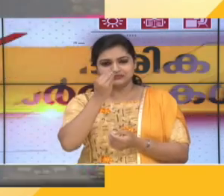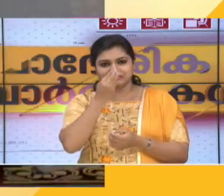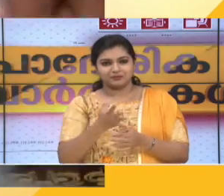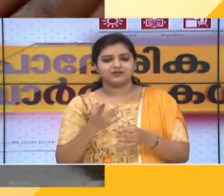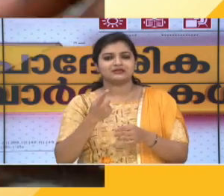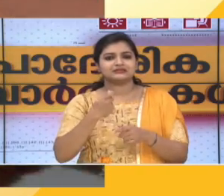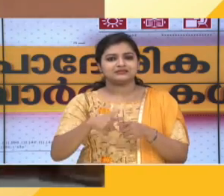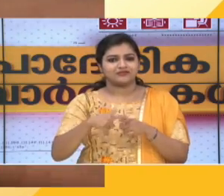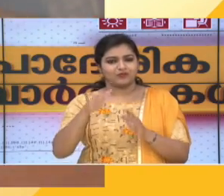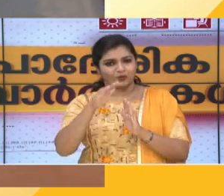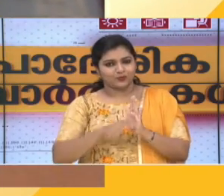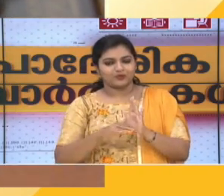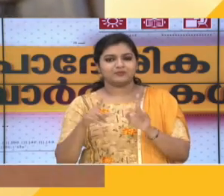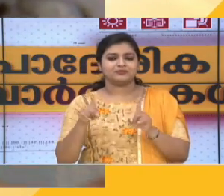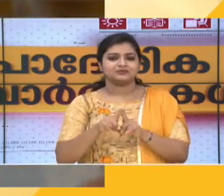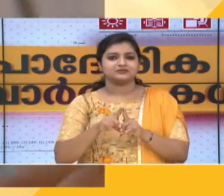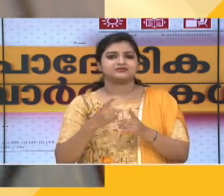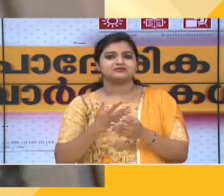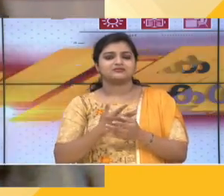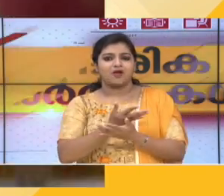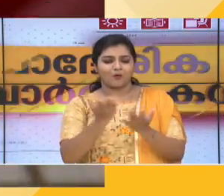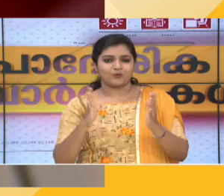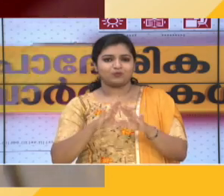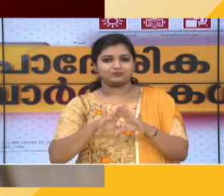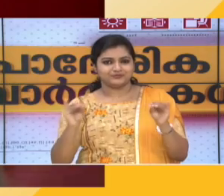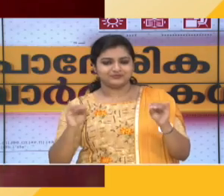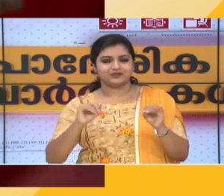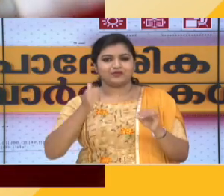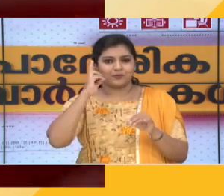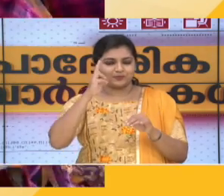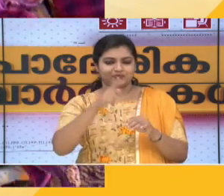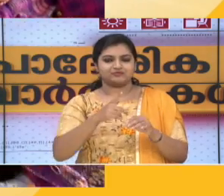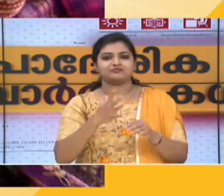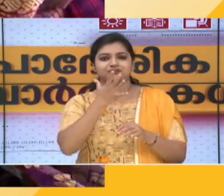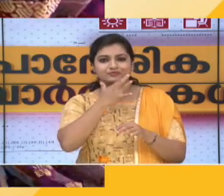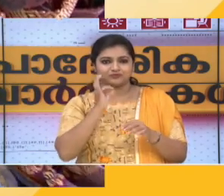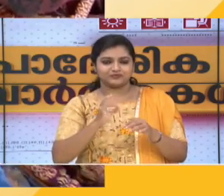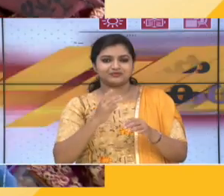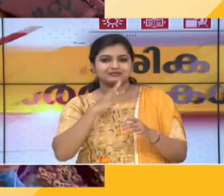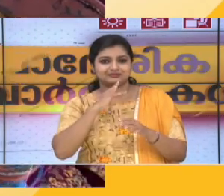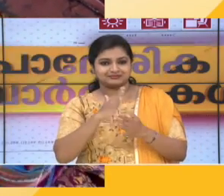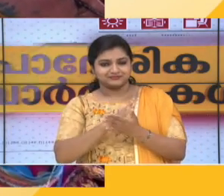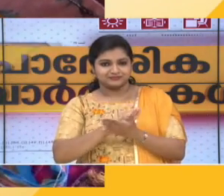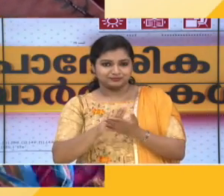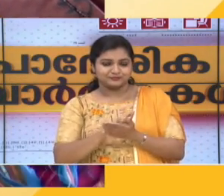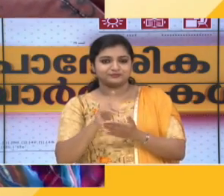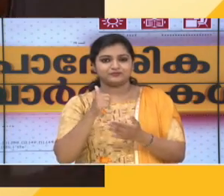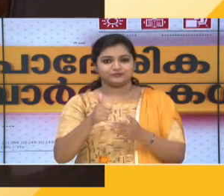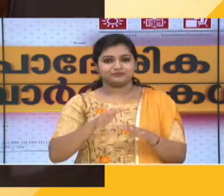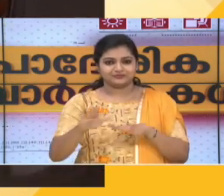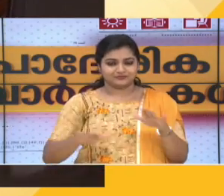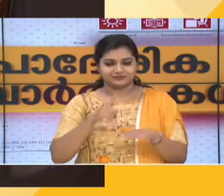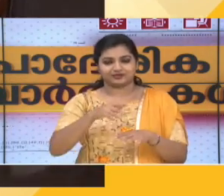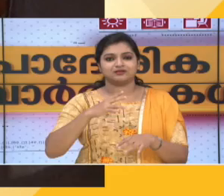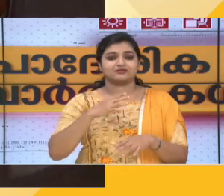ഒപ്പം പരിസ്ഥിതി കിണങ്ങുന്നതുമായ മാർഗങ്ങൾ കണ്ടെത്തി മാലിന്യമുക്തമായ കലാമാമാങ്കം ഒരുക്കുവാനാണ് സംഘാടകർ ശ്രമിക്കുന്നത്. 5000